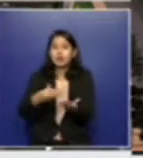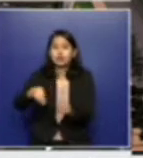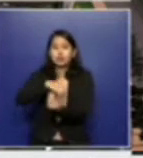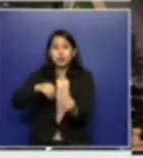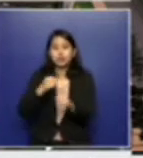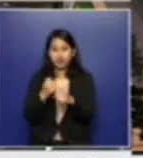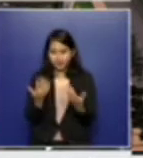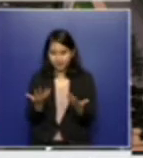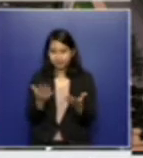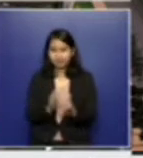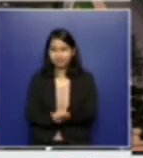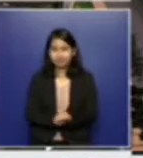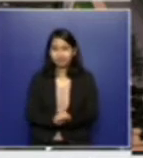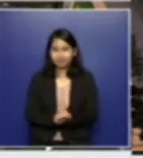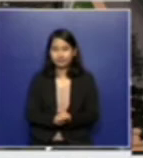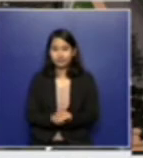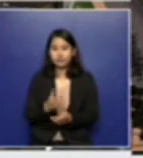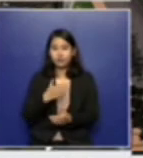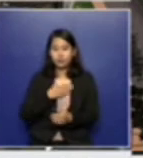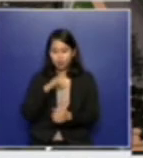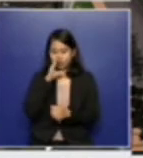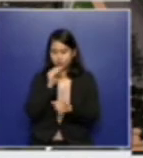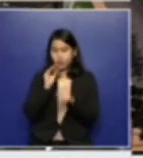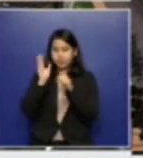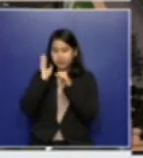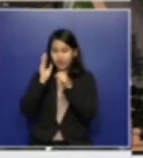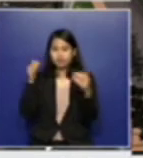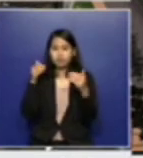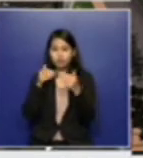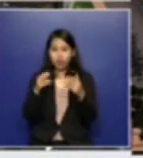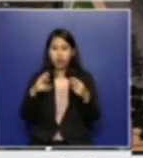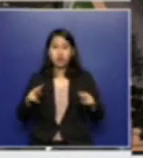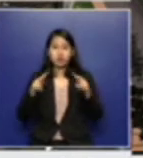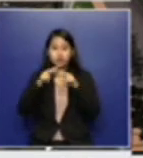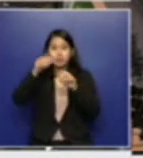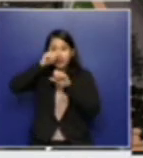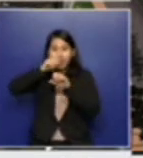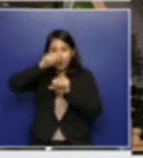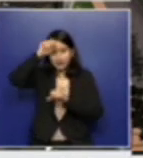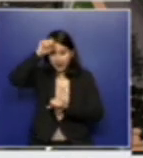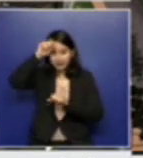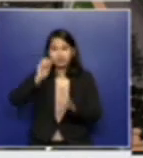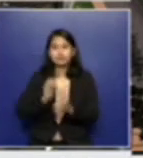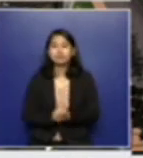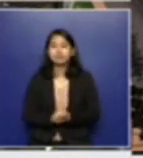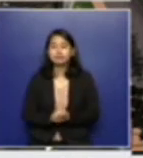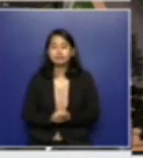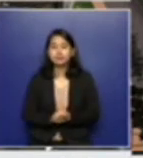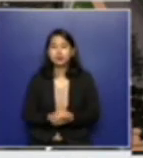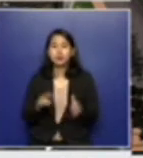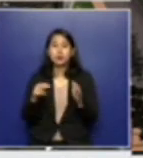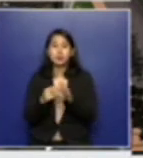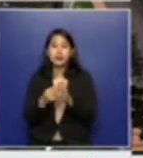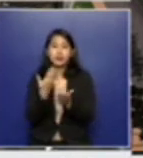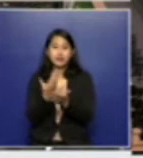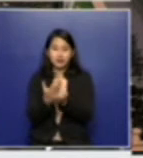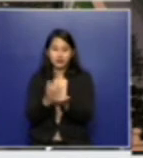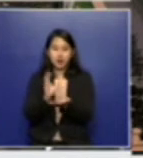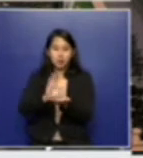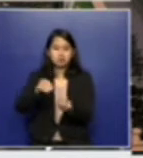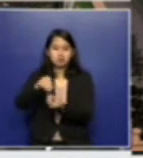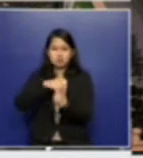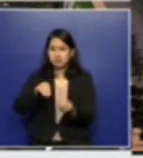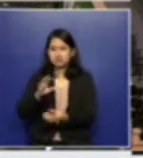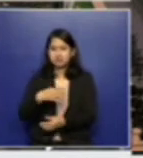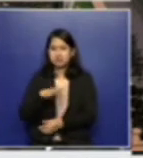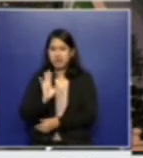ญาตท่านประธานว่าผมจะพูดอภิปรายไปถึงกระทรวงมหาดไทยเรื่องที่ไม่ควรจะใช้งบประมาณนะครับผม